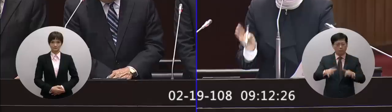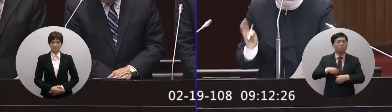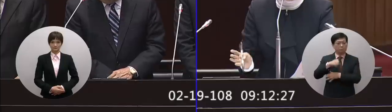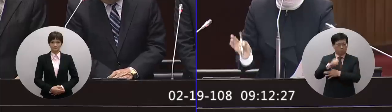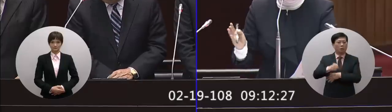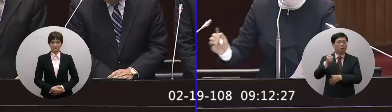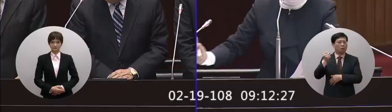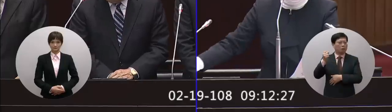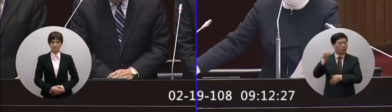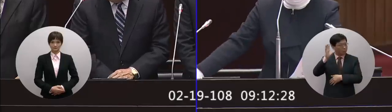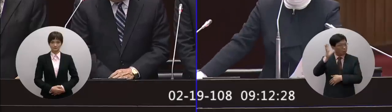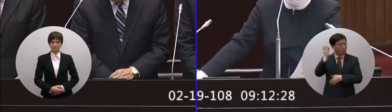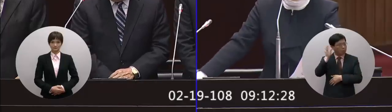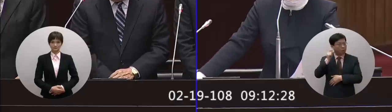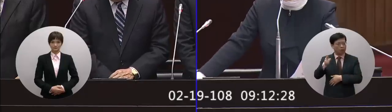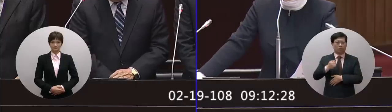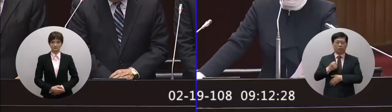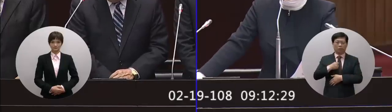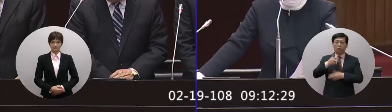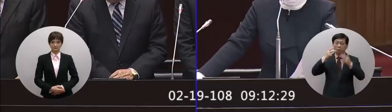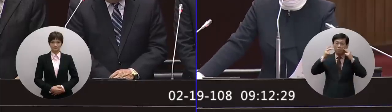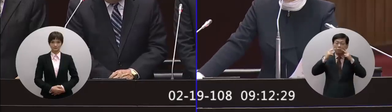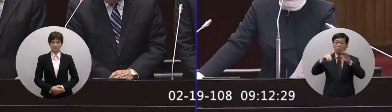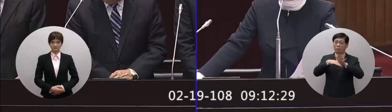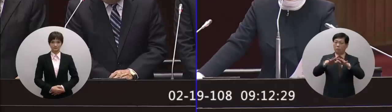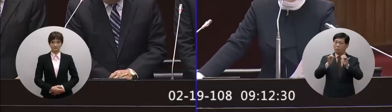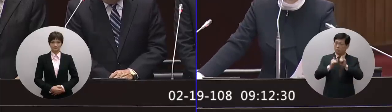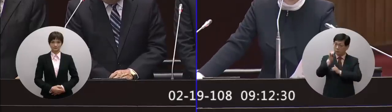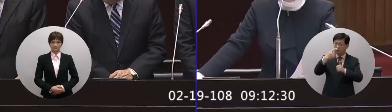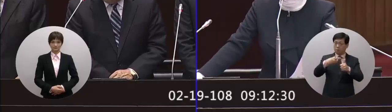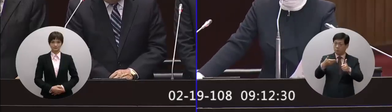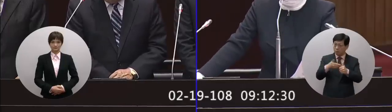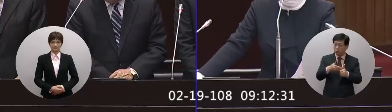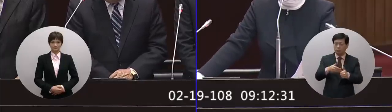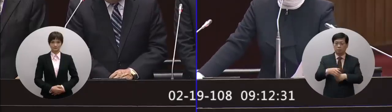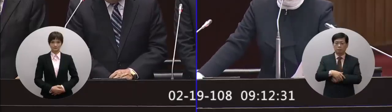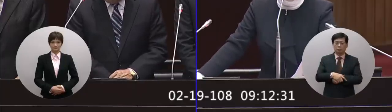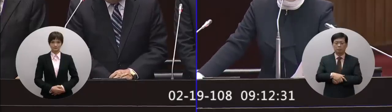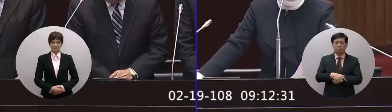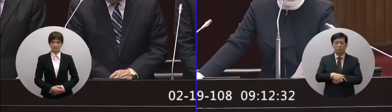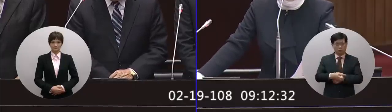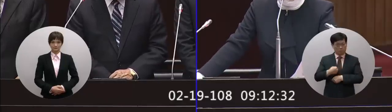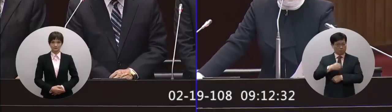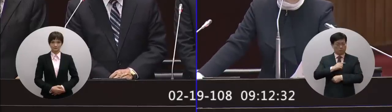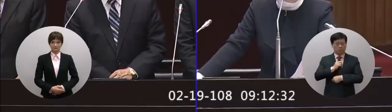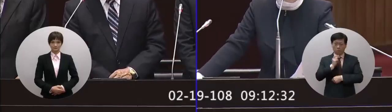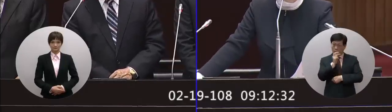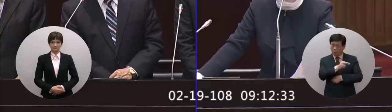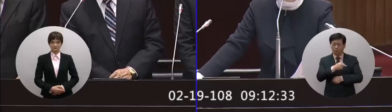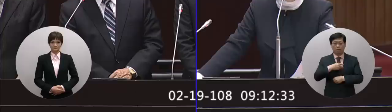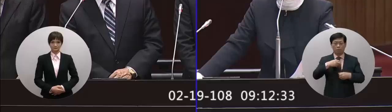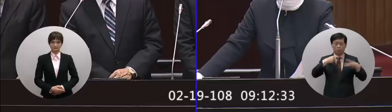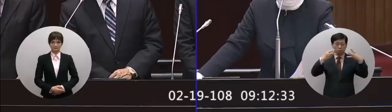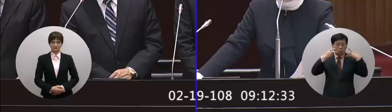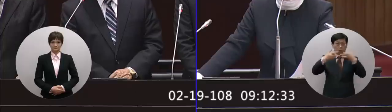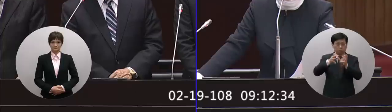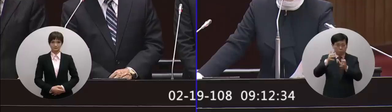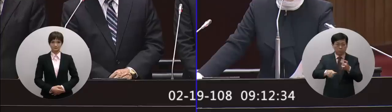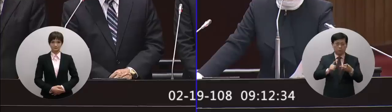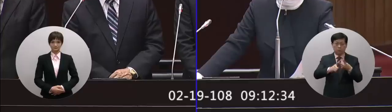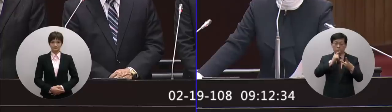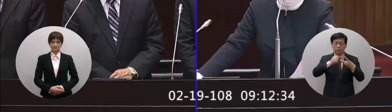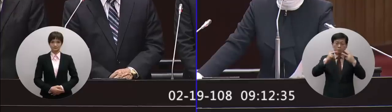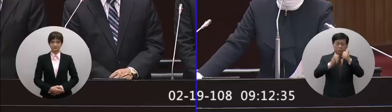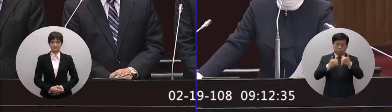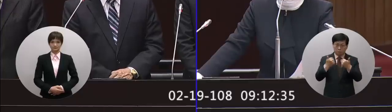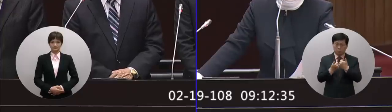听理解原住民文化的历史教育文化。 本席看到潘部长还有一将主